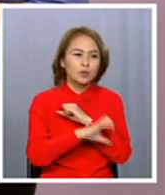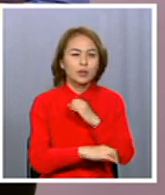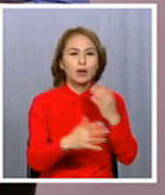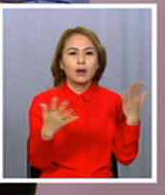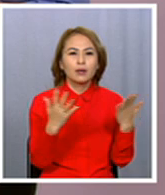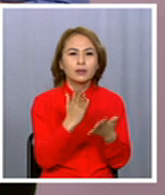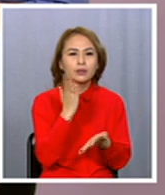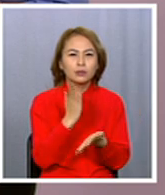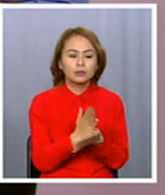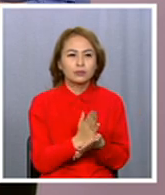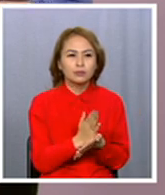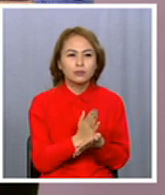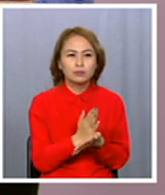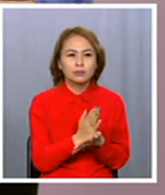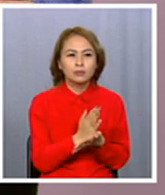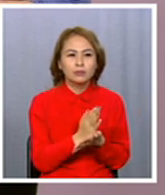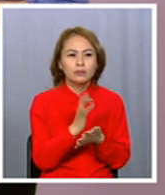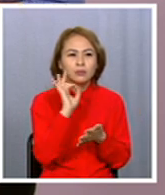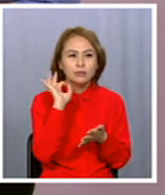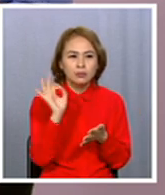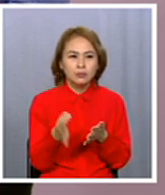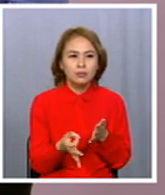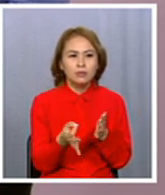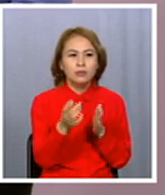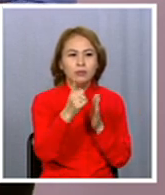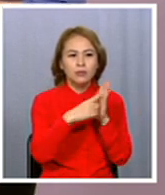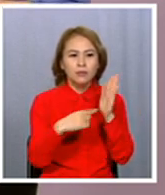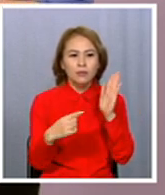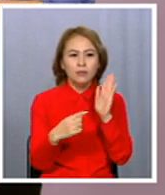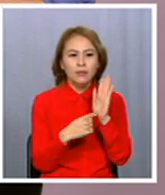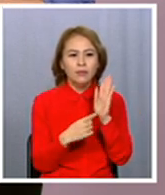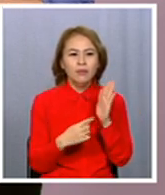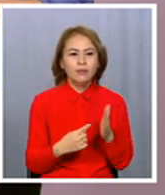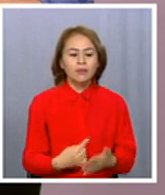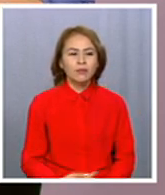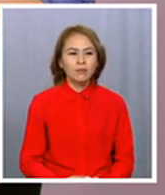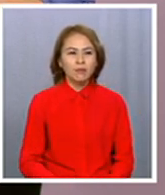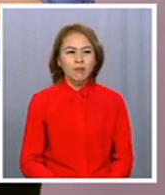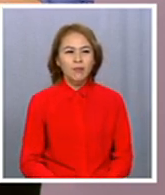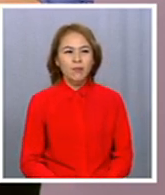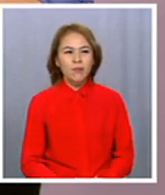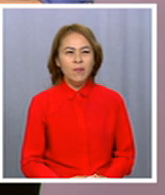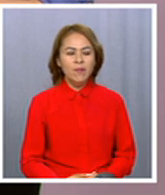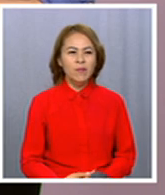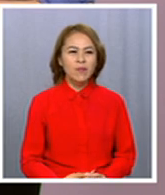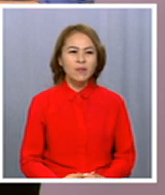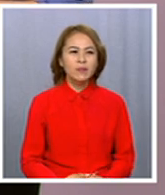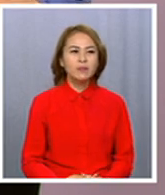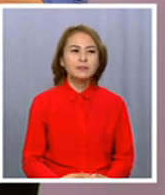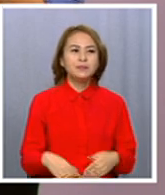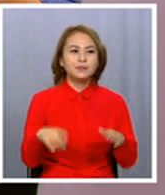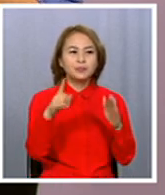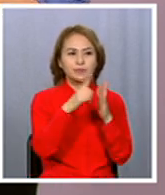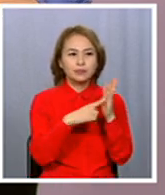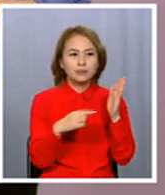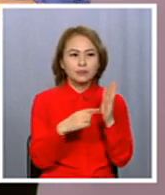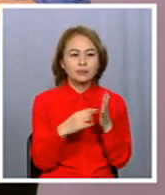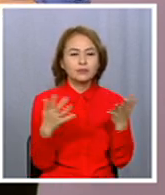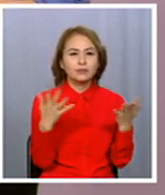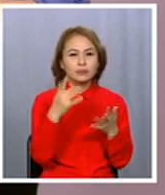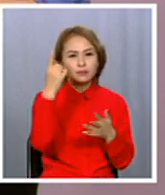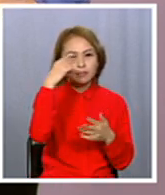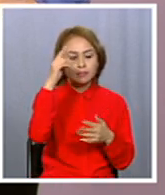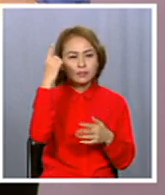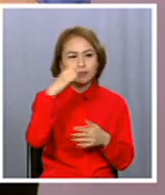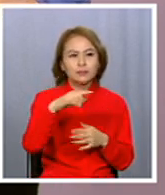тұр? Дұрыс айтасыңдар, леп белгісі тұр. Балалар, бұл сөйлем қай ертегіден алынды